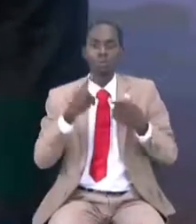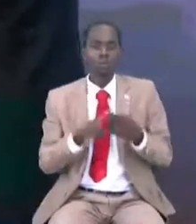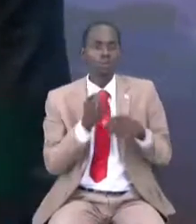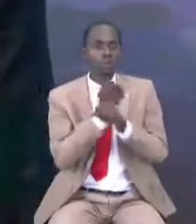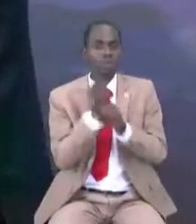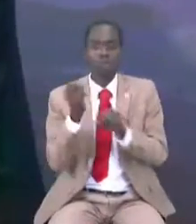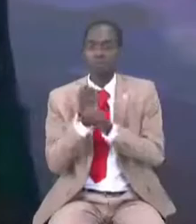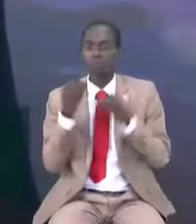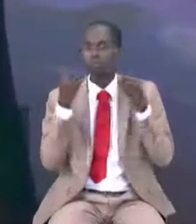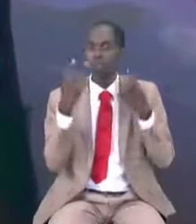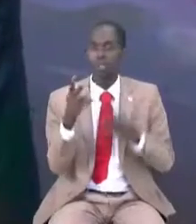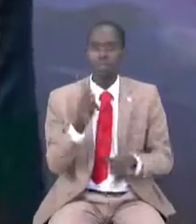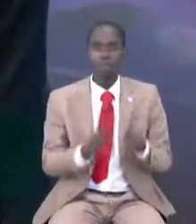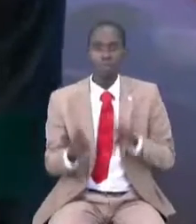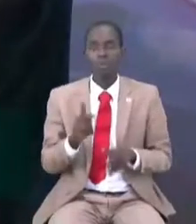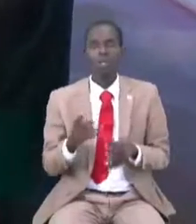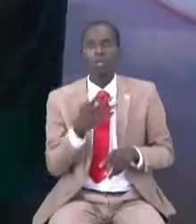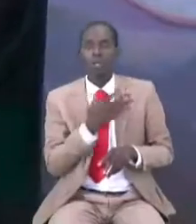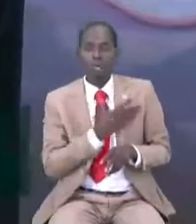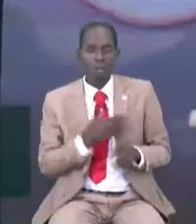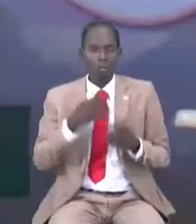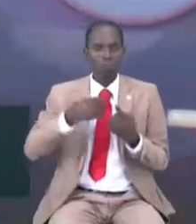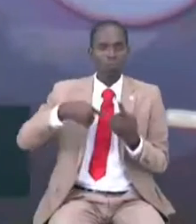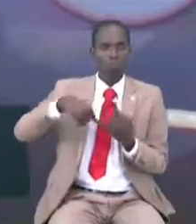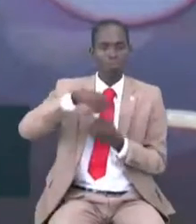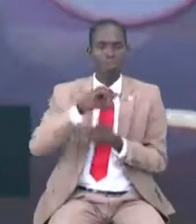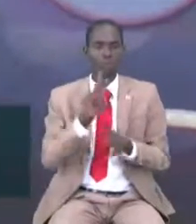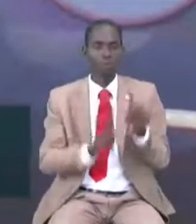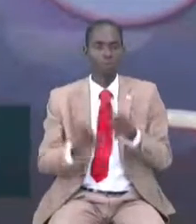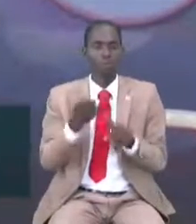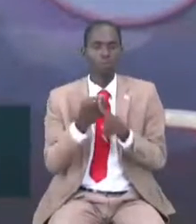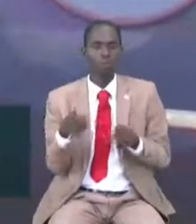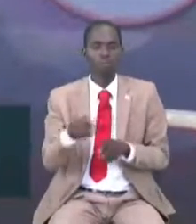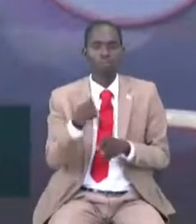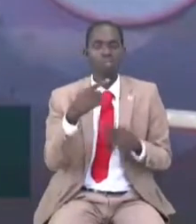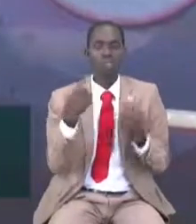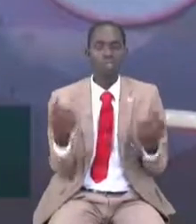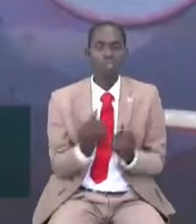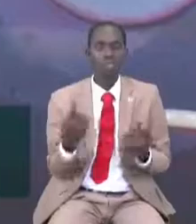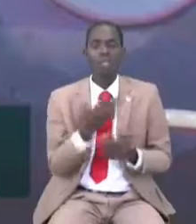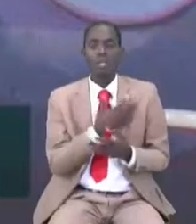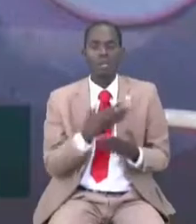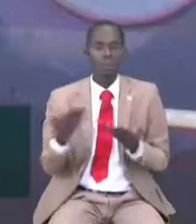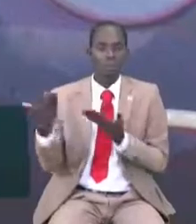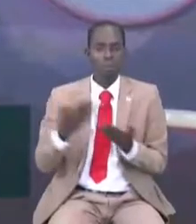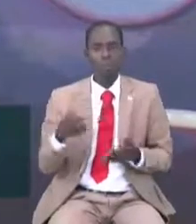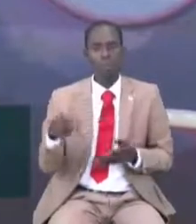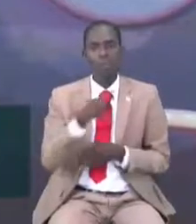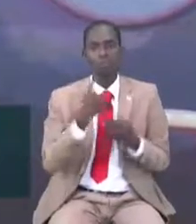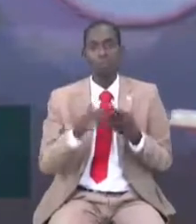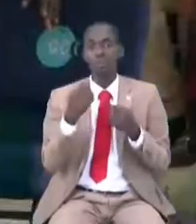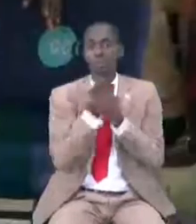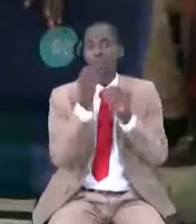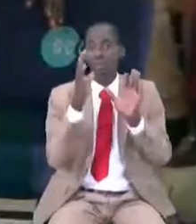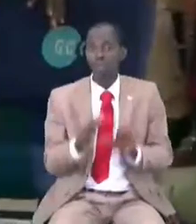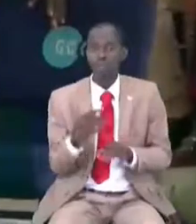nous les détournions de leurs péchés pour les tourner vers le Sauveur, nous devons parler de la grâce de Dieu. La richesse